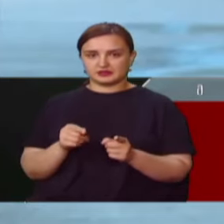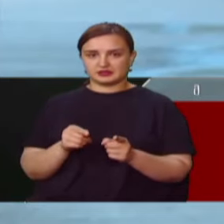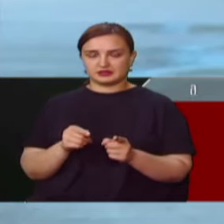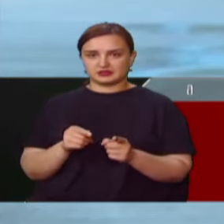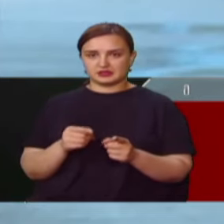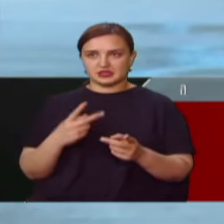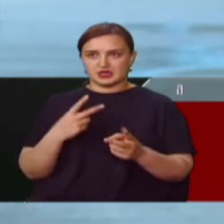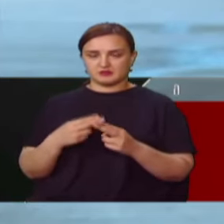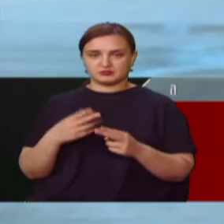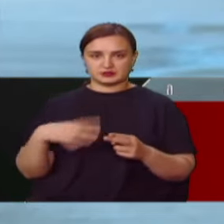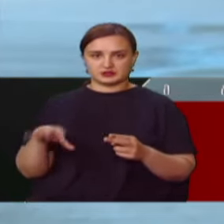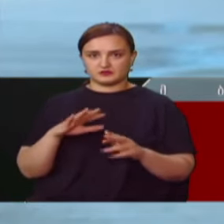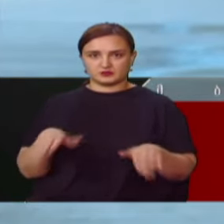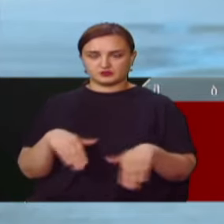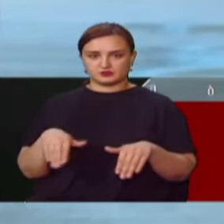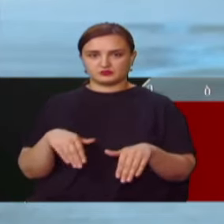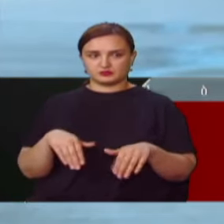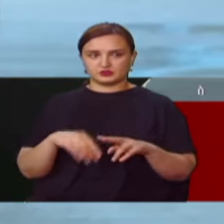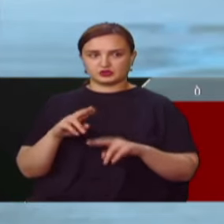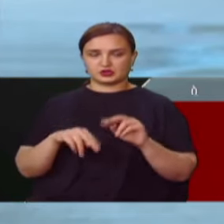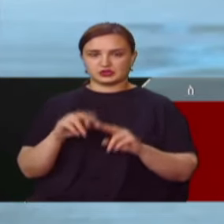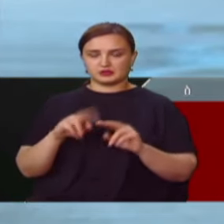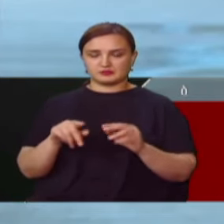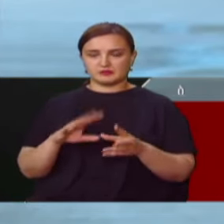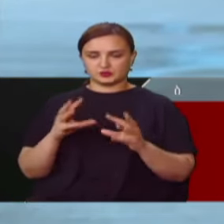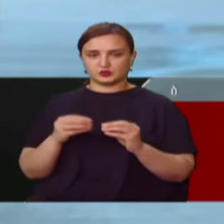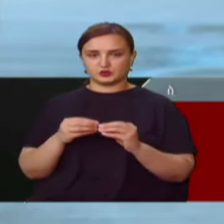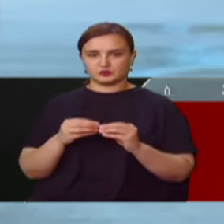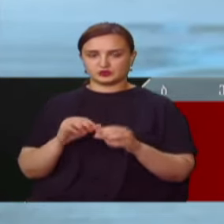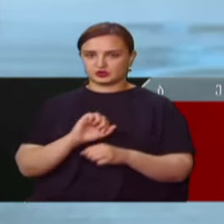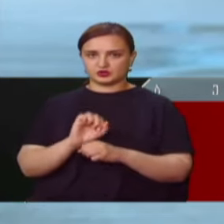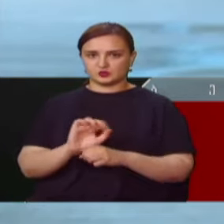არ არის ანალოგი ჩვენს ქალაქში, შენდება აბსოლუტურად შეუფერხებლად.